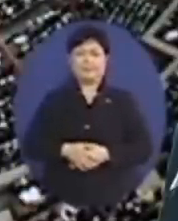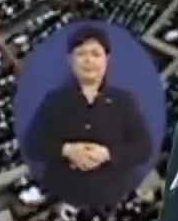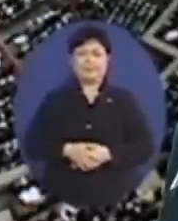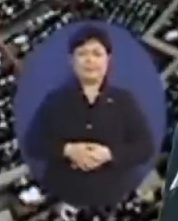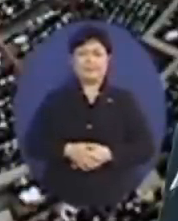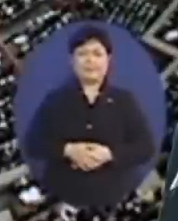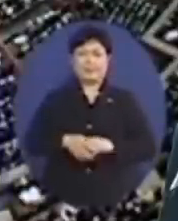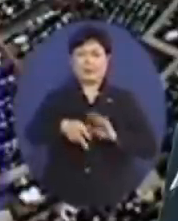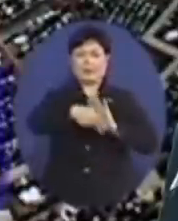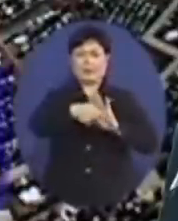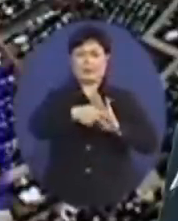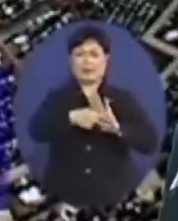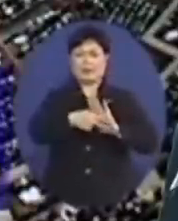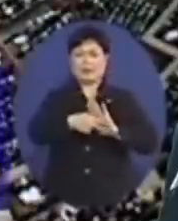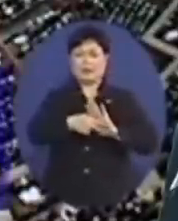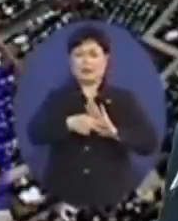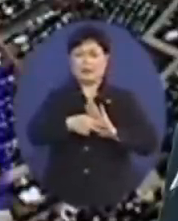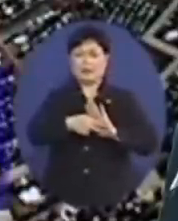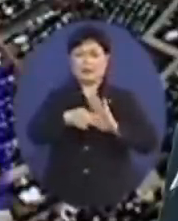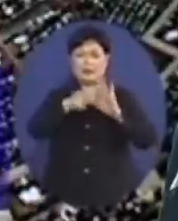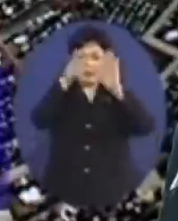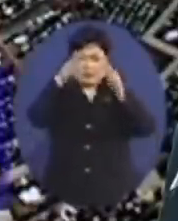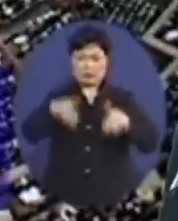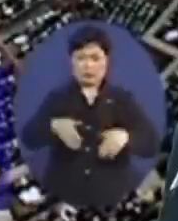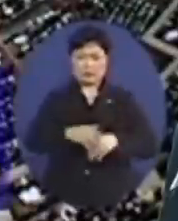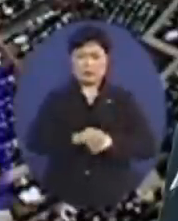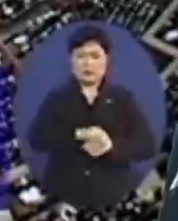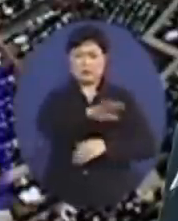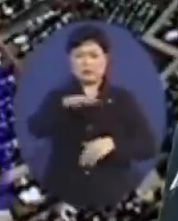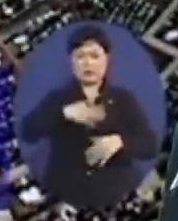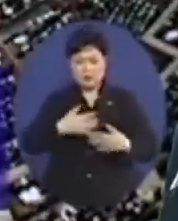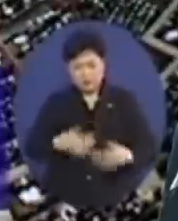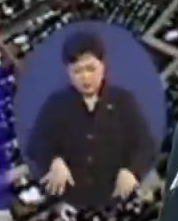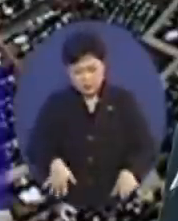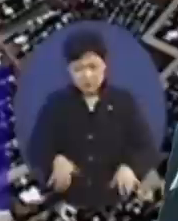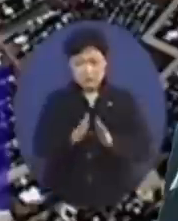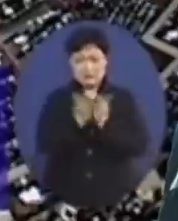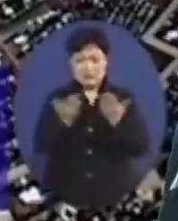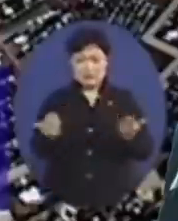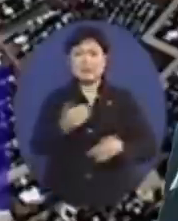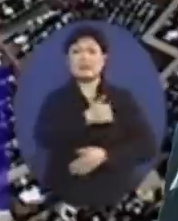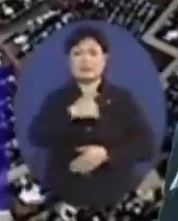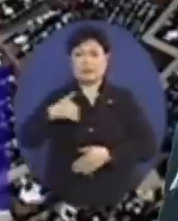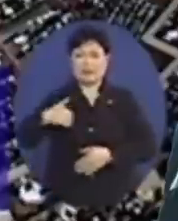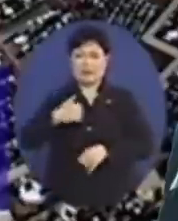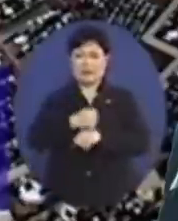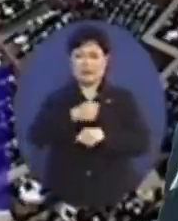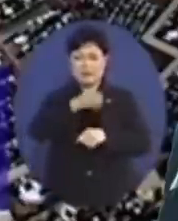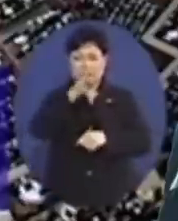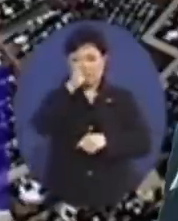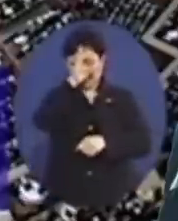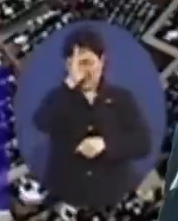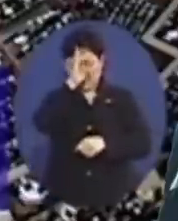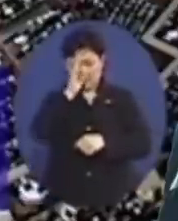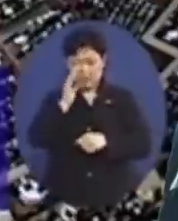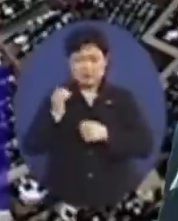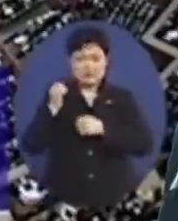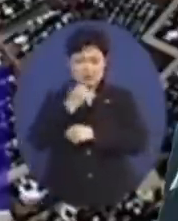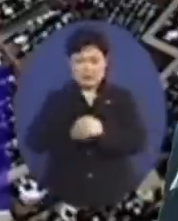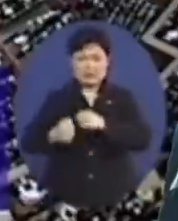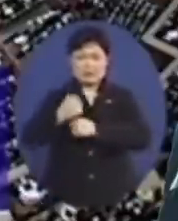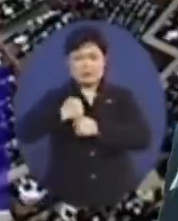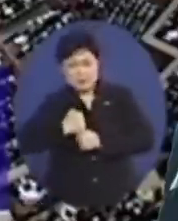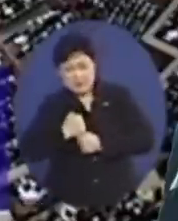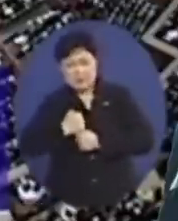이는 이사야, 선지자 이사야를 통하여 하신 말씀에 우리의 연약한 것을 친히 담당하시고 병을 짊어지시듯함을 이루려